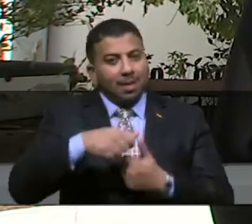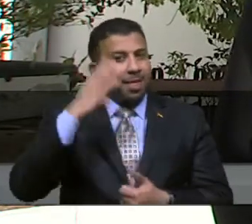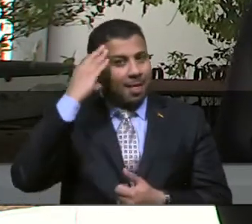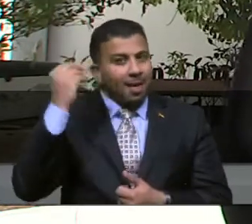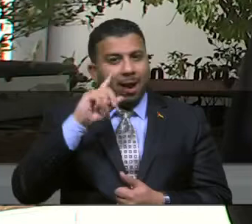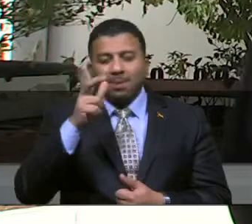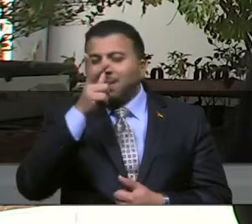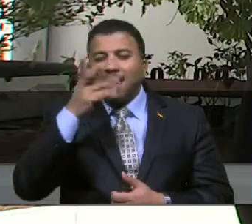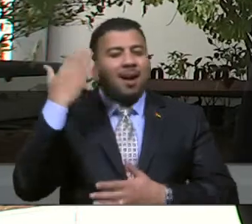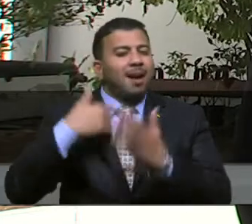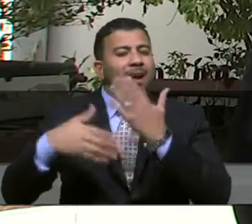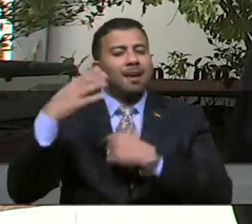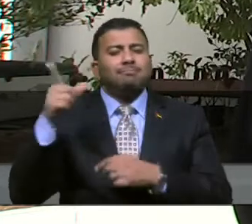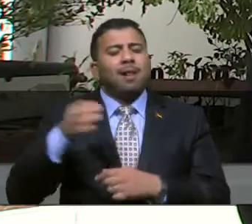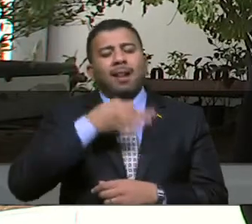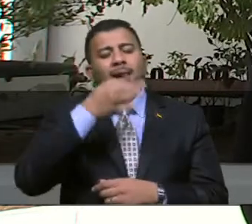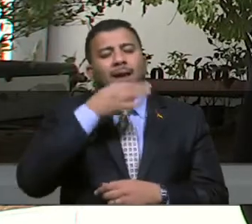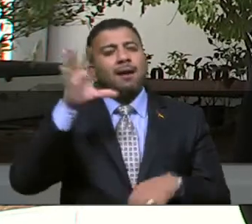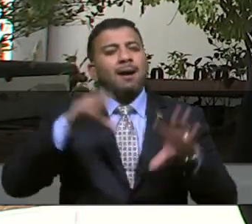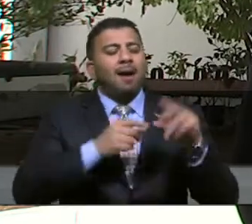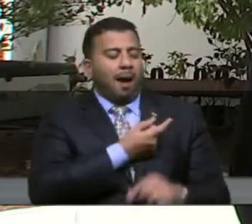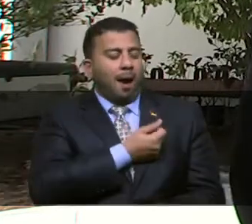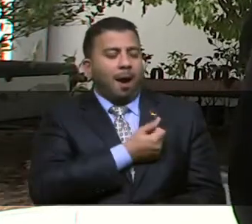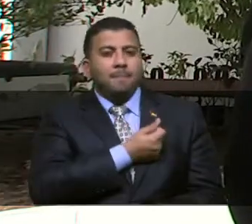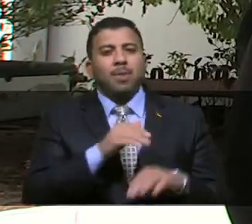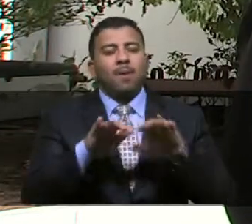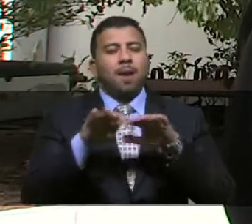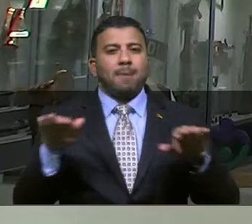وتاريخية تحكي فصولا من الأمن والأمان.